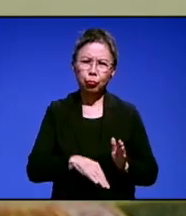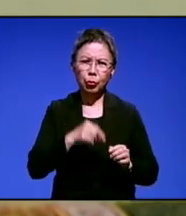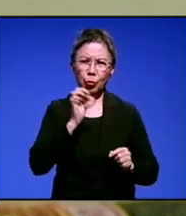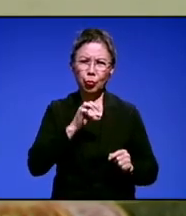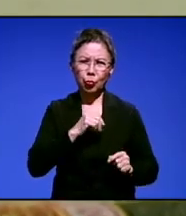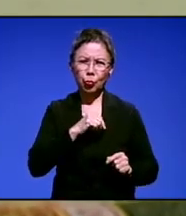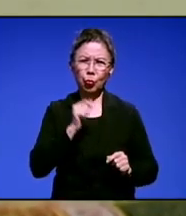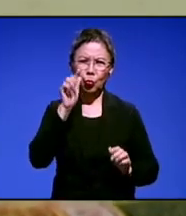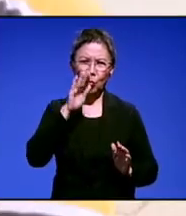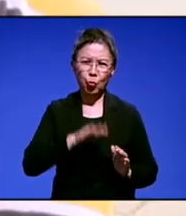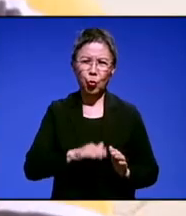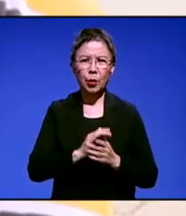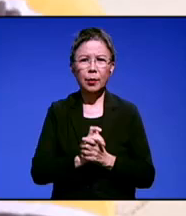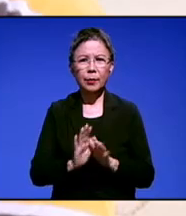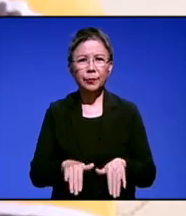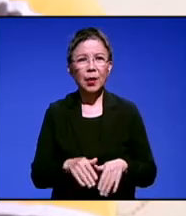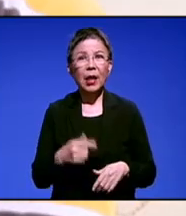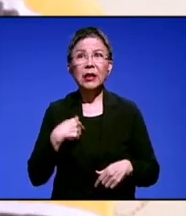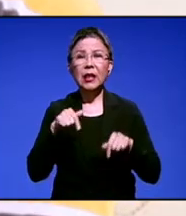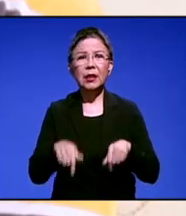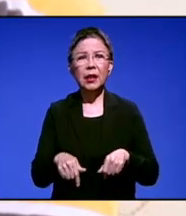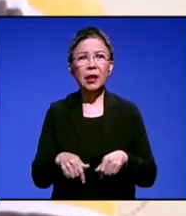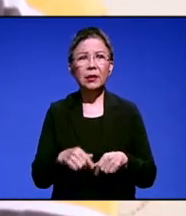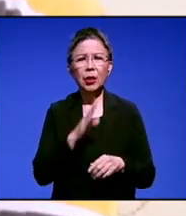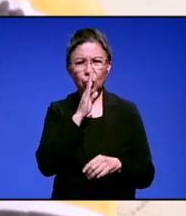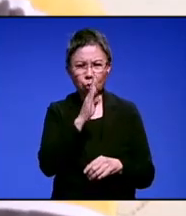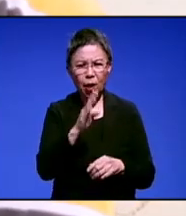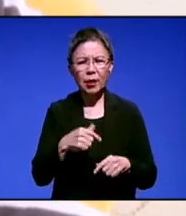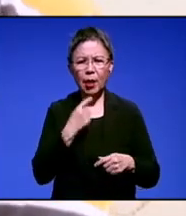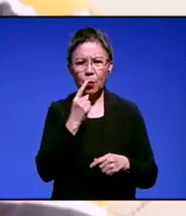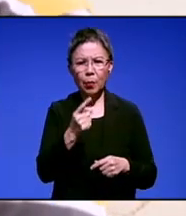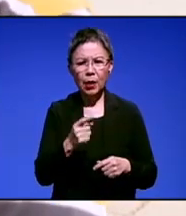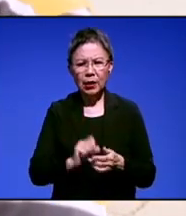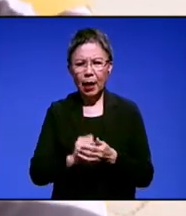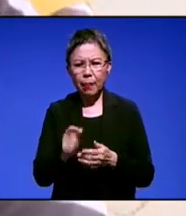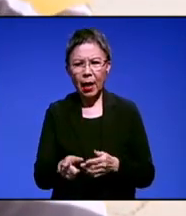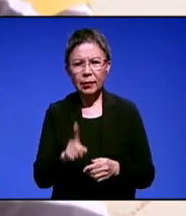corona. Saya di sini terus terang, saya di sini bayar itu